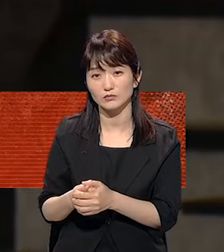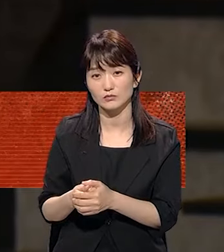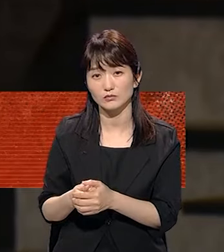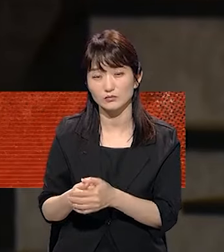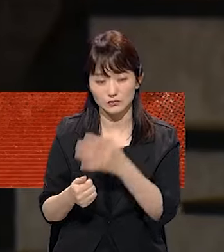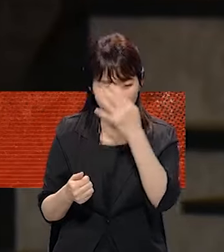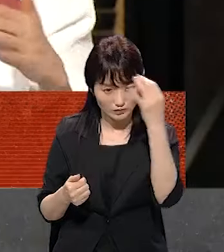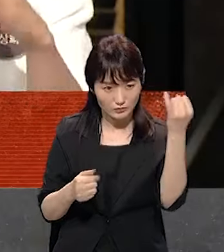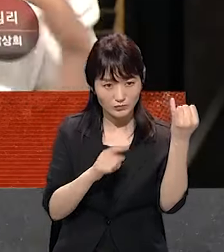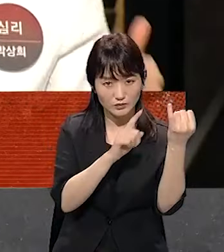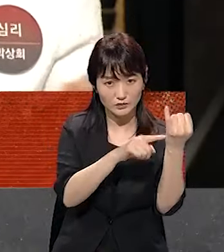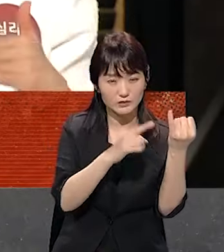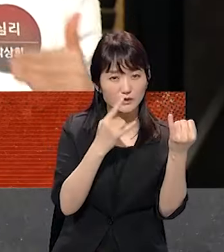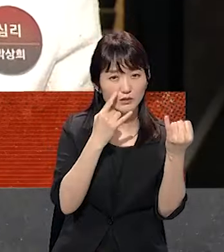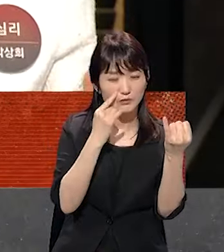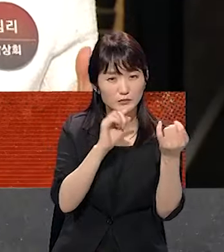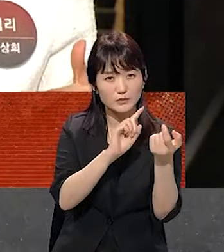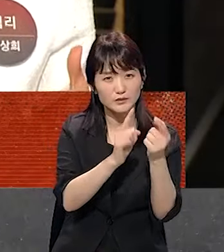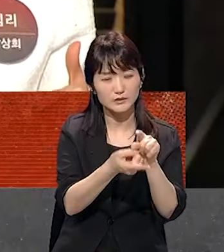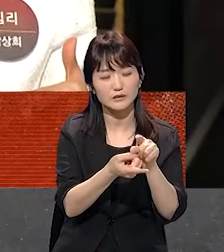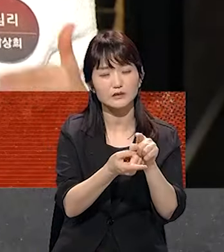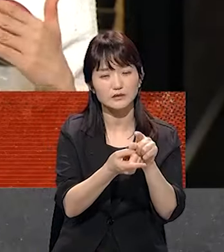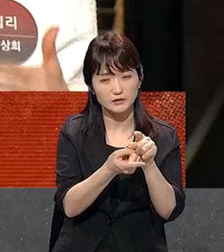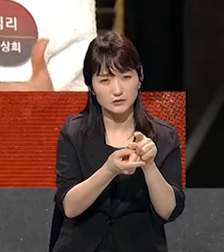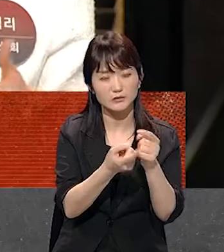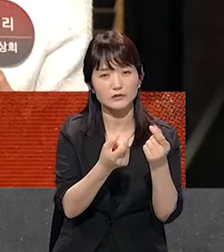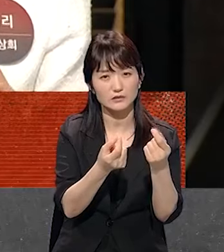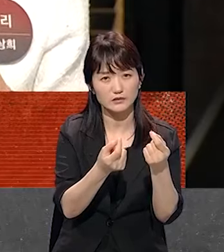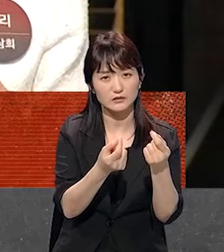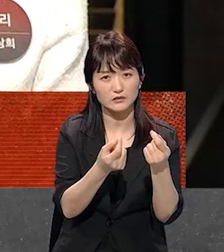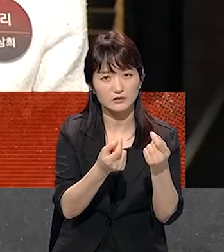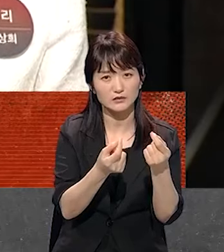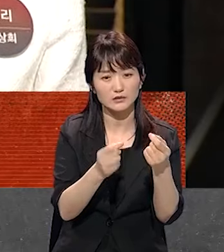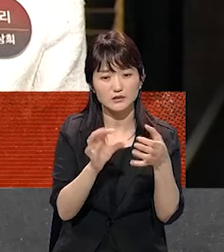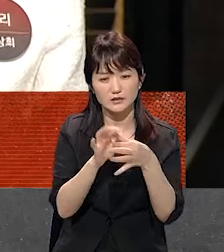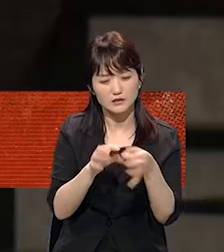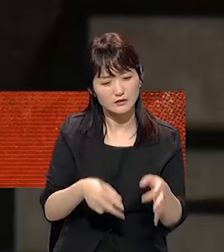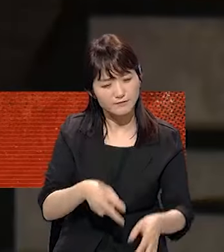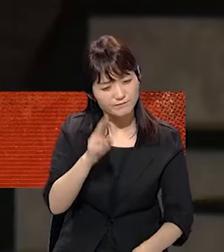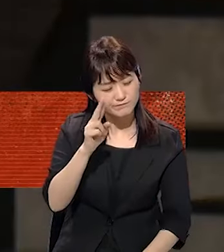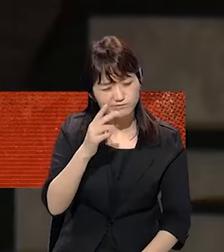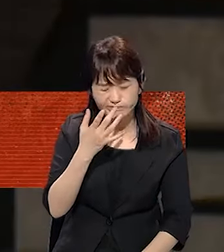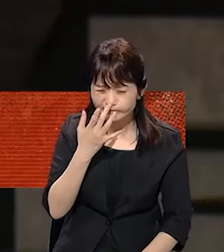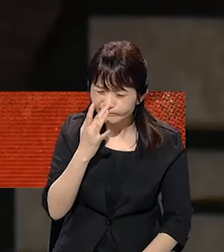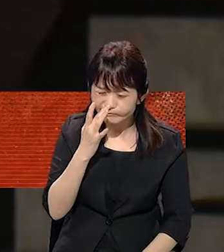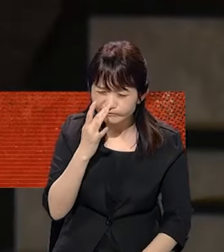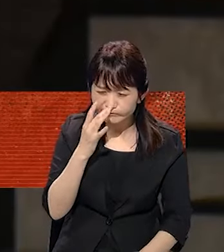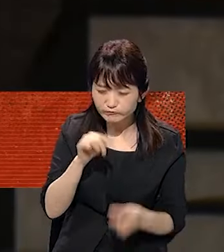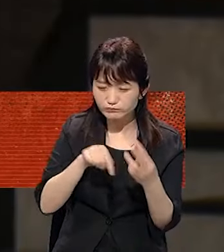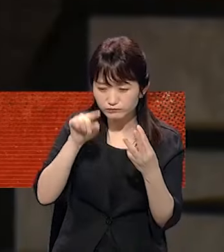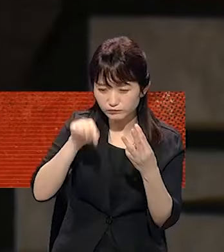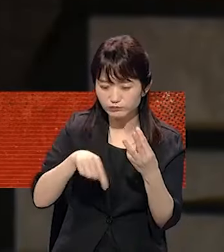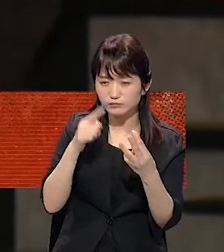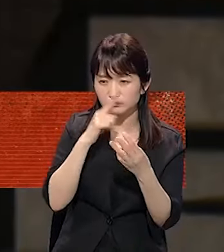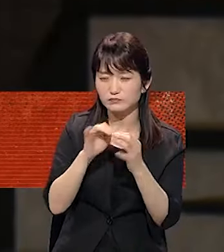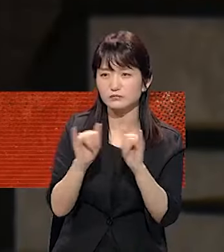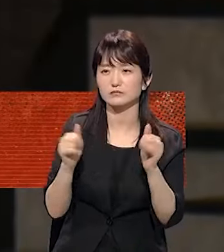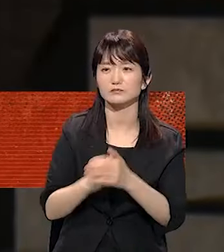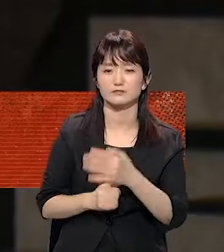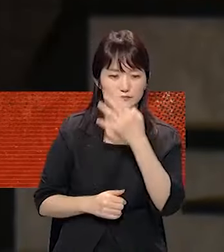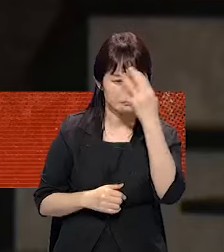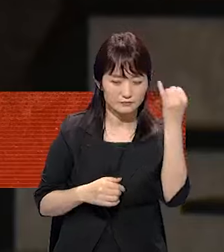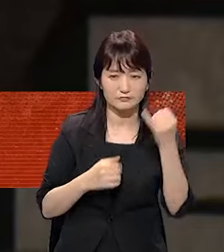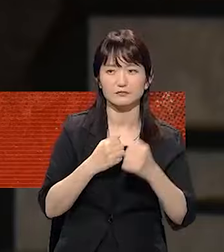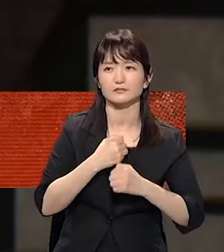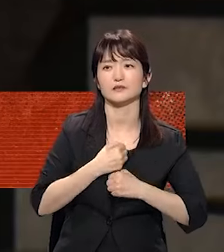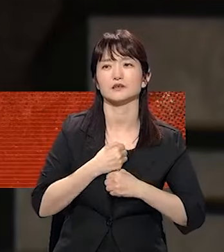소중하잖아요 그런 관계를 자르려고 하는게 이해가 되지 않아서 아이 삼촌이 나쁜 사람일 수 있다 그래서 할머니를 지키는 마음에서도